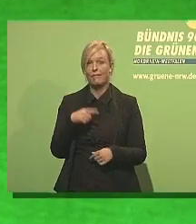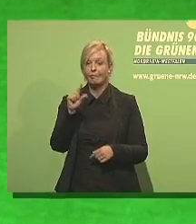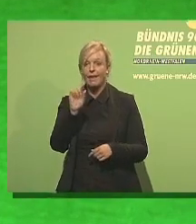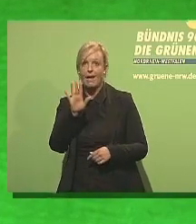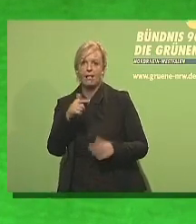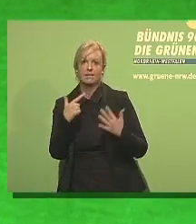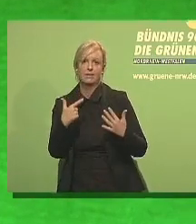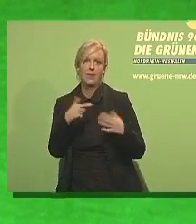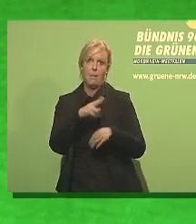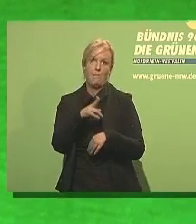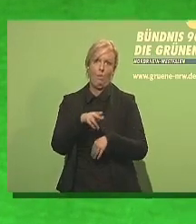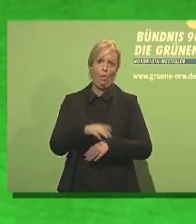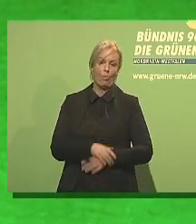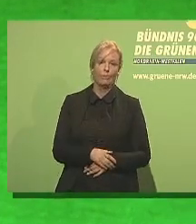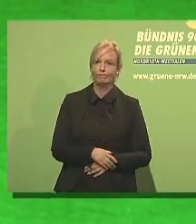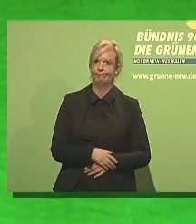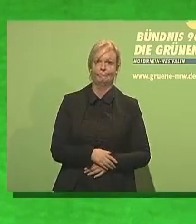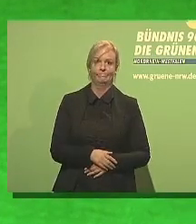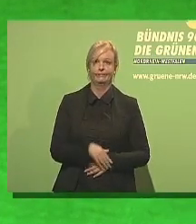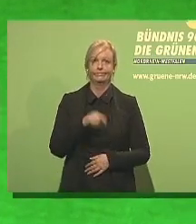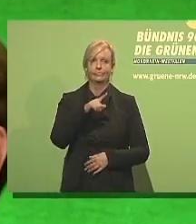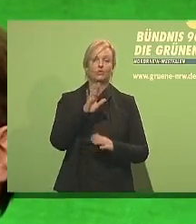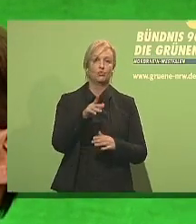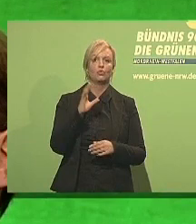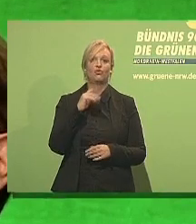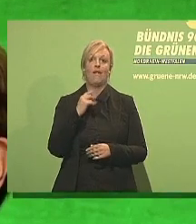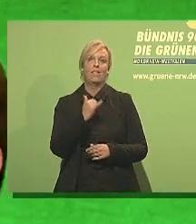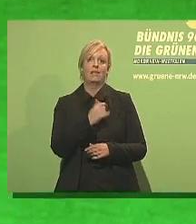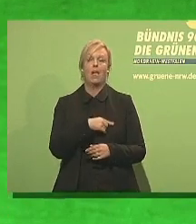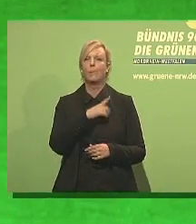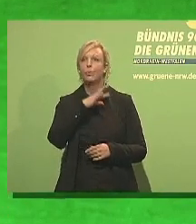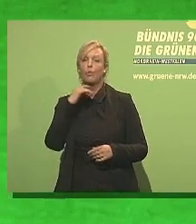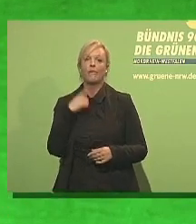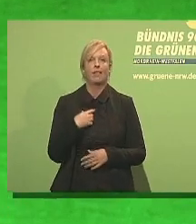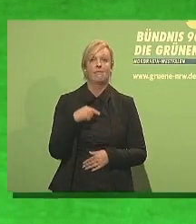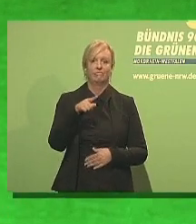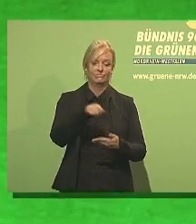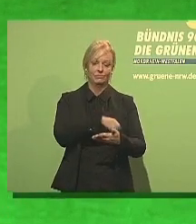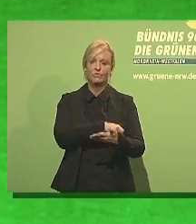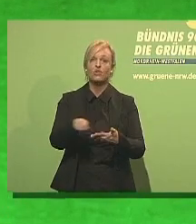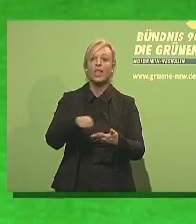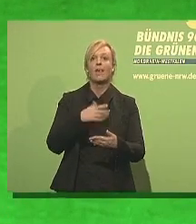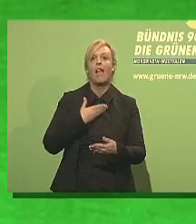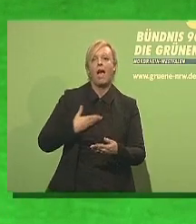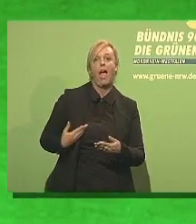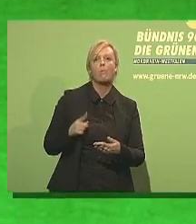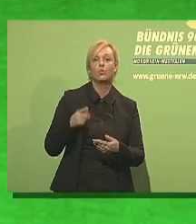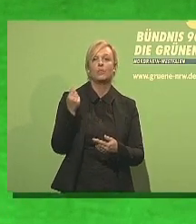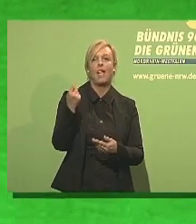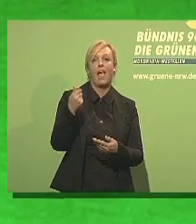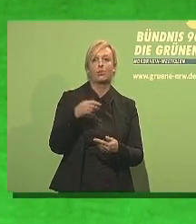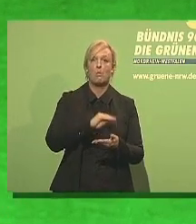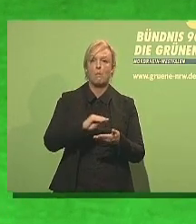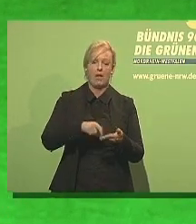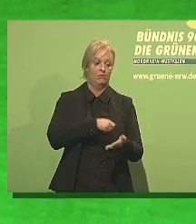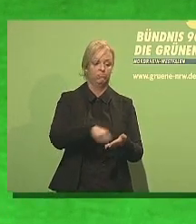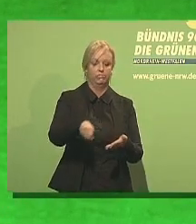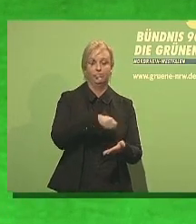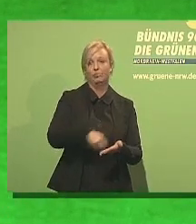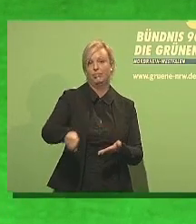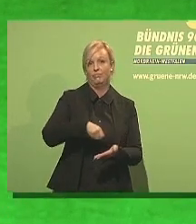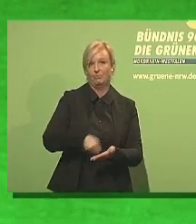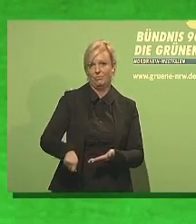arbeiten, ist Schwarz-Gelb schon zu viel und wurde deswegen aus dem Armuts- und Reichtumsbericht gestrichen. Diese